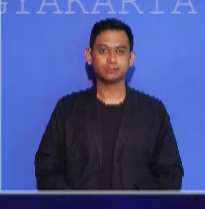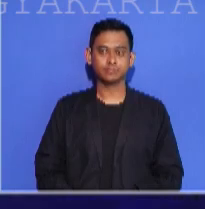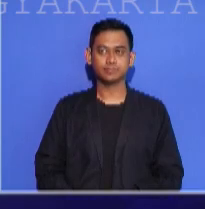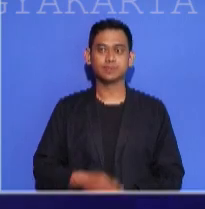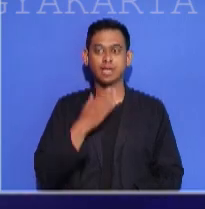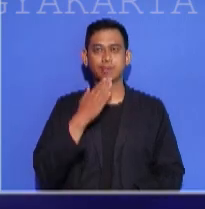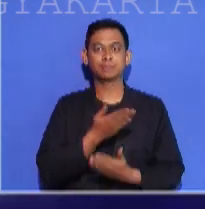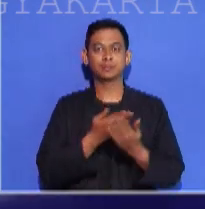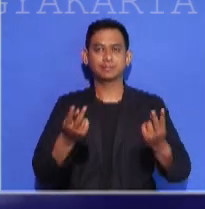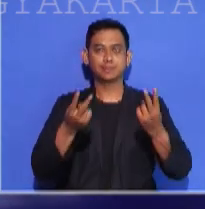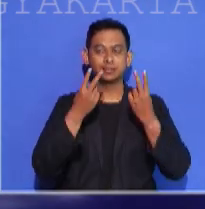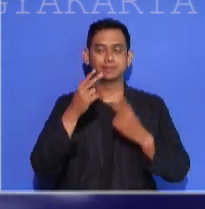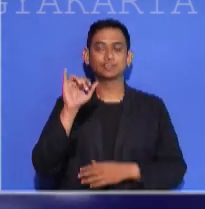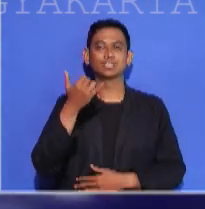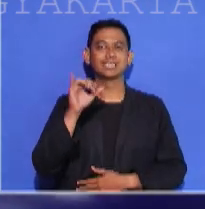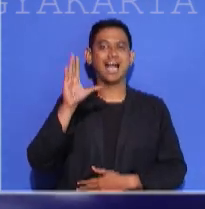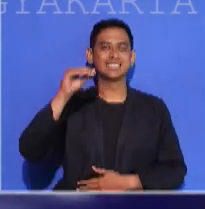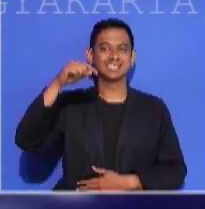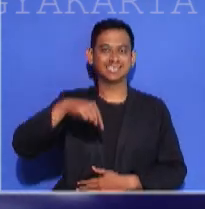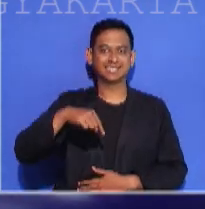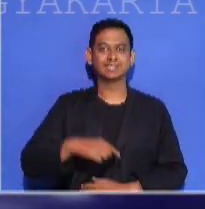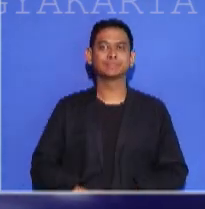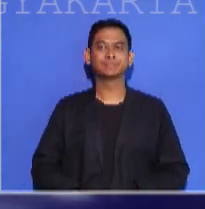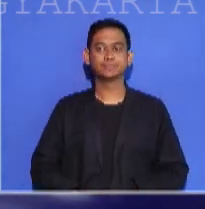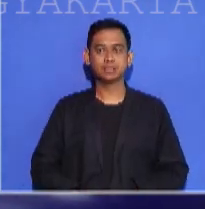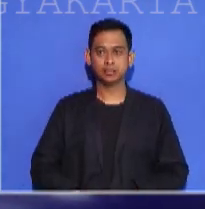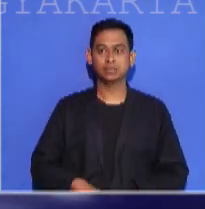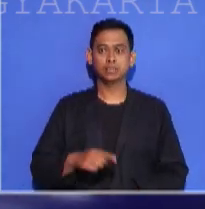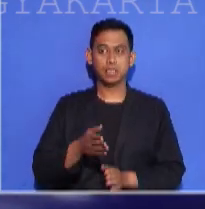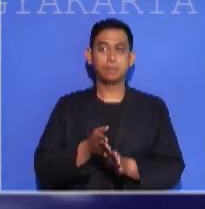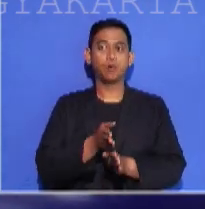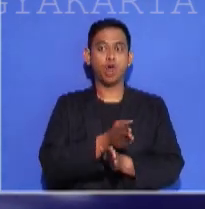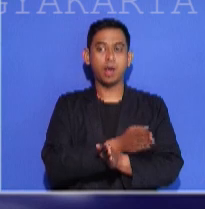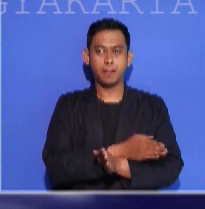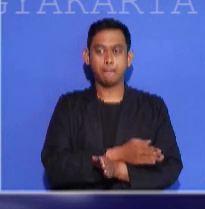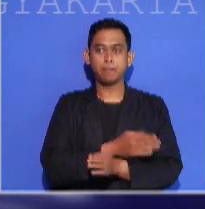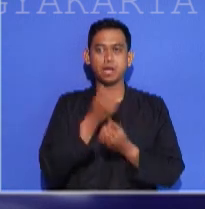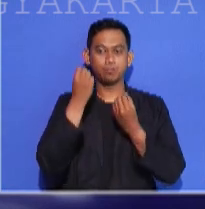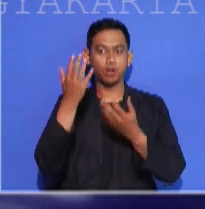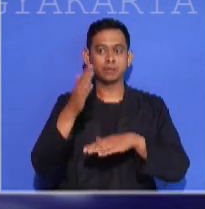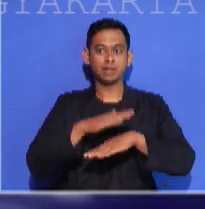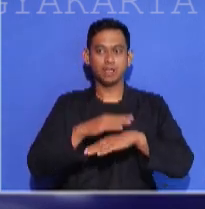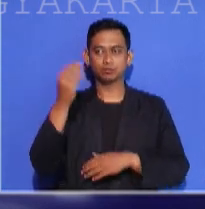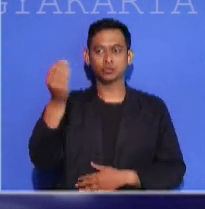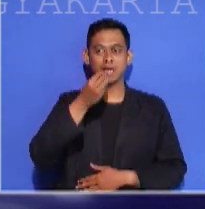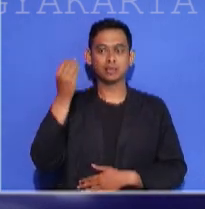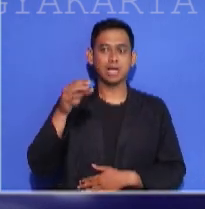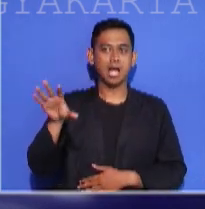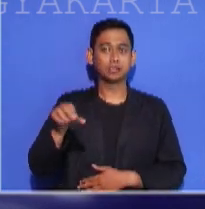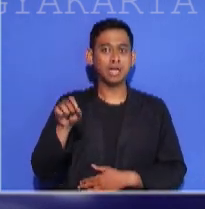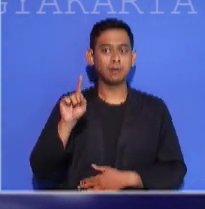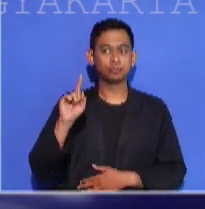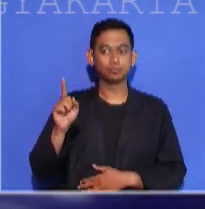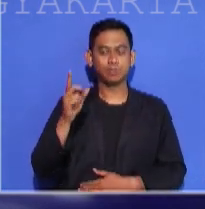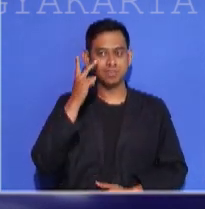Terima kasih Anda masih bersama kami di Jogja hari ini Yaa sebelum kita menuju ke informasi mengenai budaya dan juga pariwisata kita akan ajak pemeriksa terlebih dahulu untuk